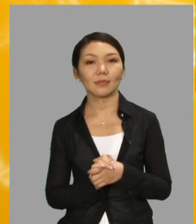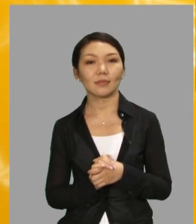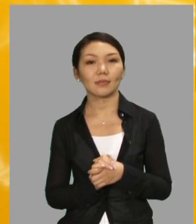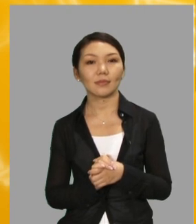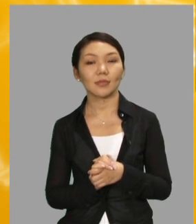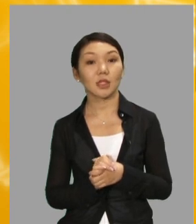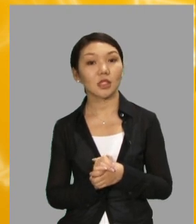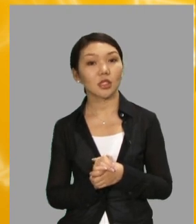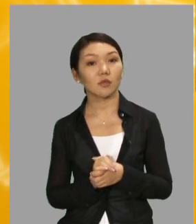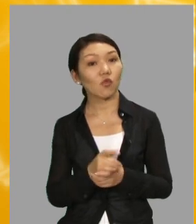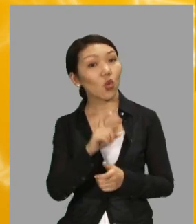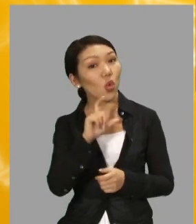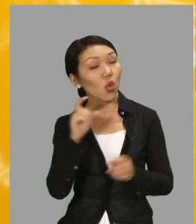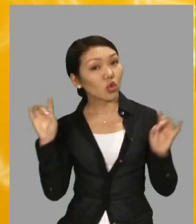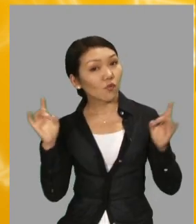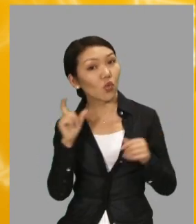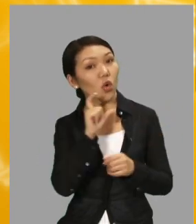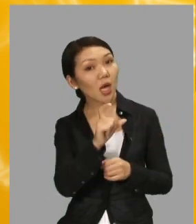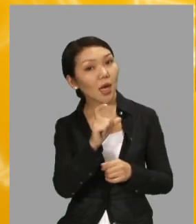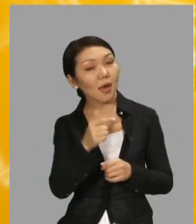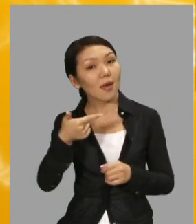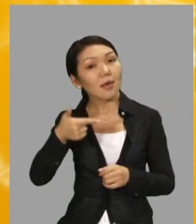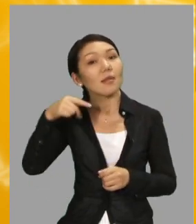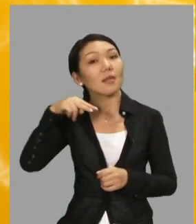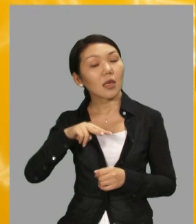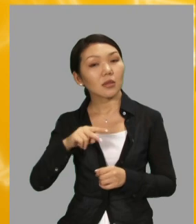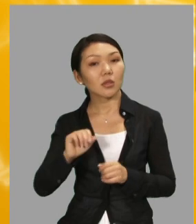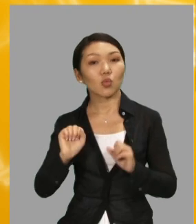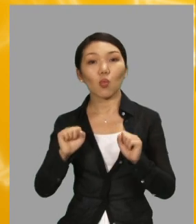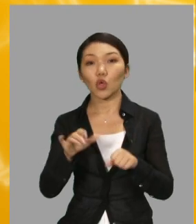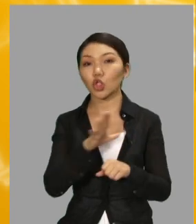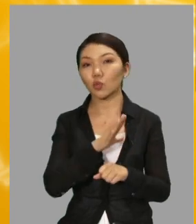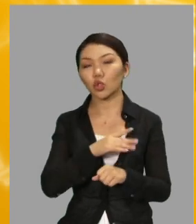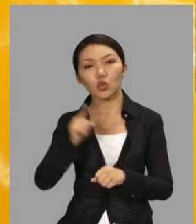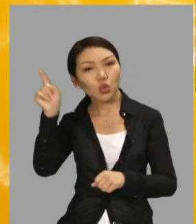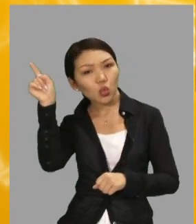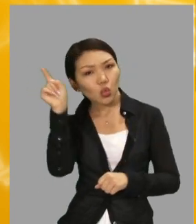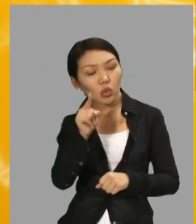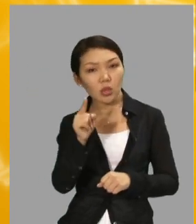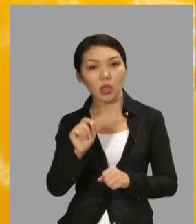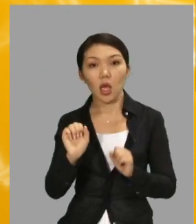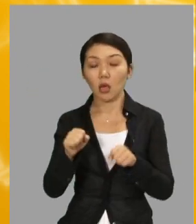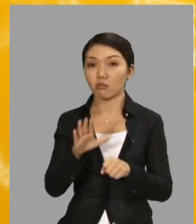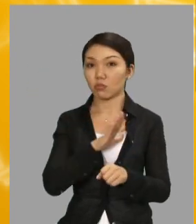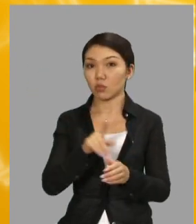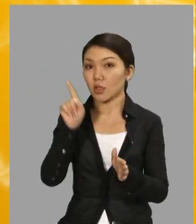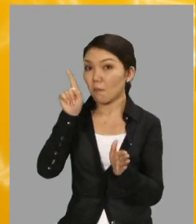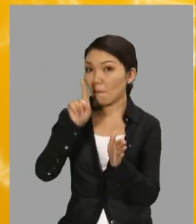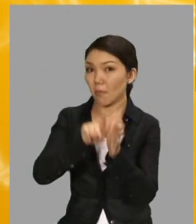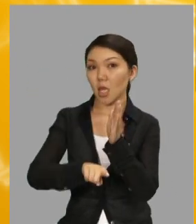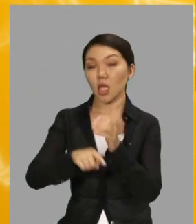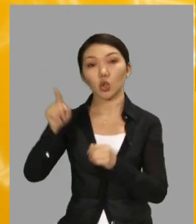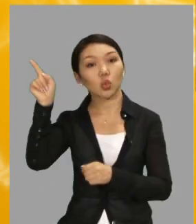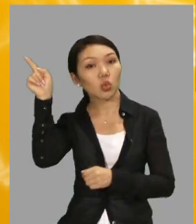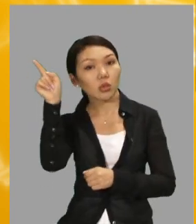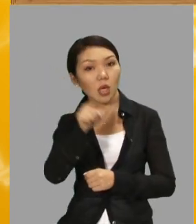Значит, звук «э» гласный. Он может быть ударным, а может быть безударным.